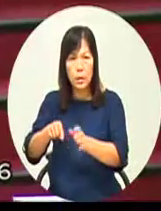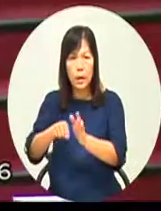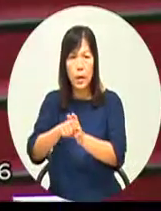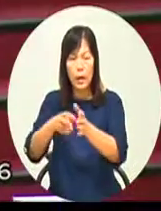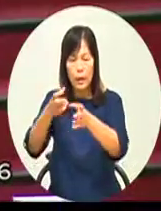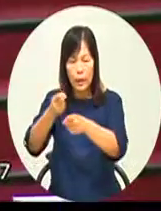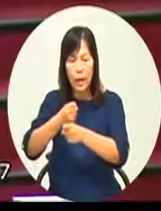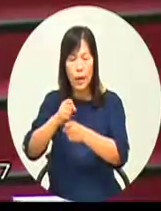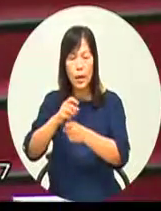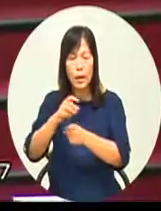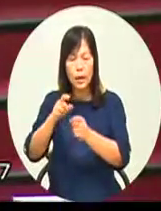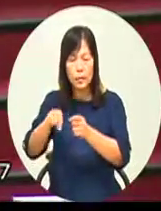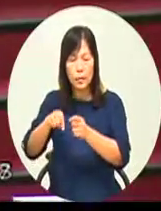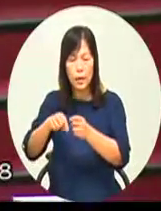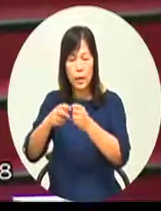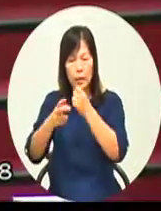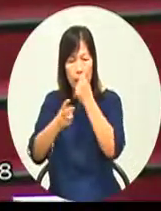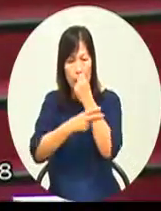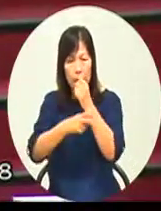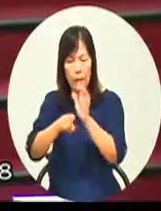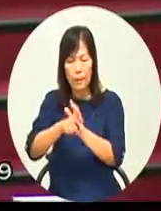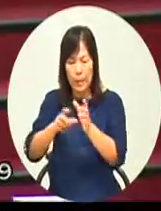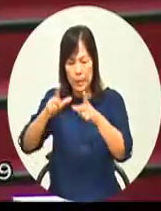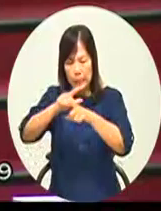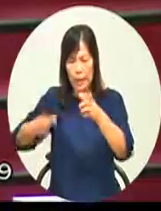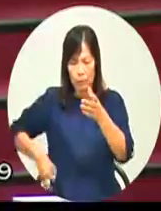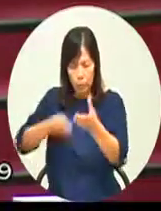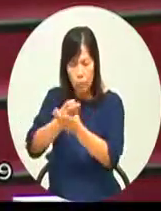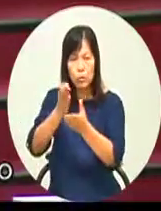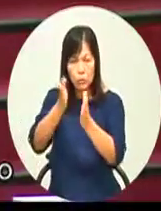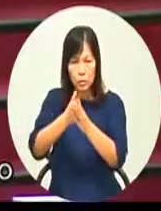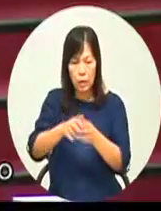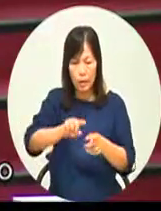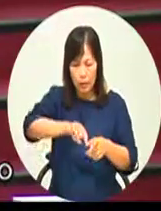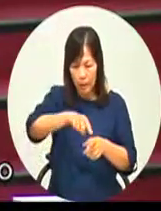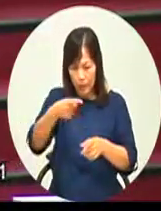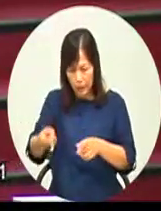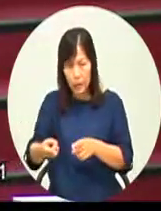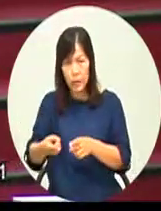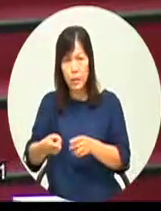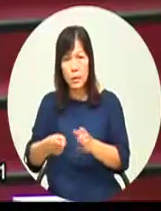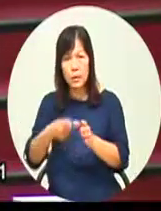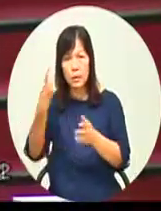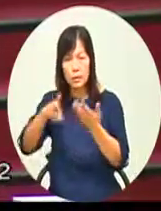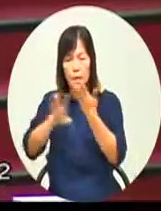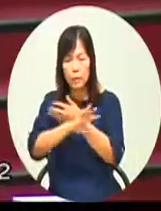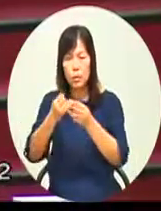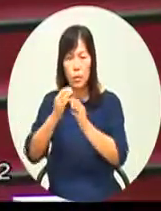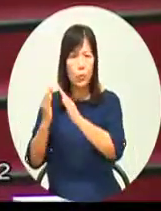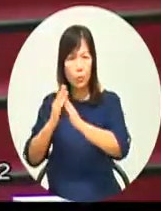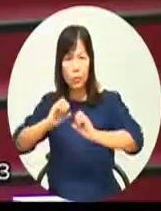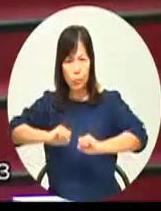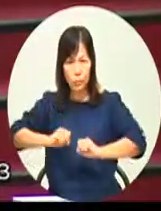拉乌兰里来做比较大的投资，那么隔年呢再从复兴。